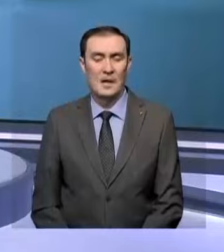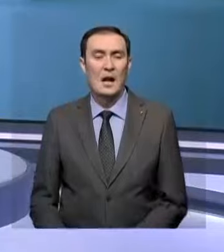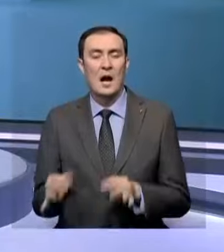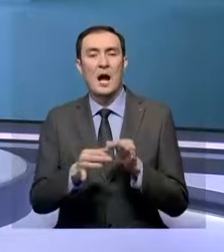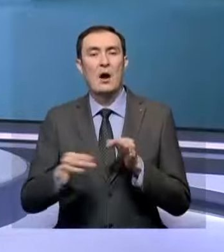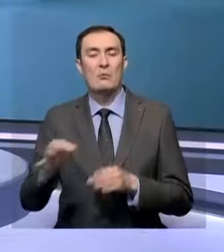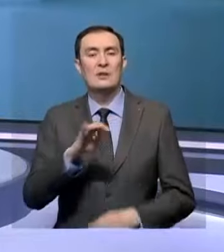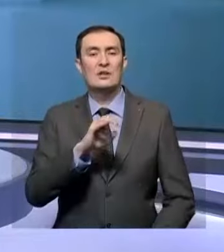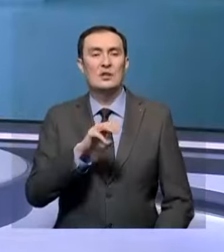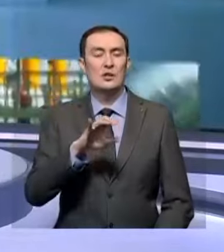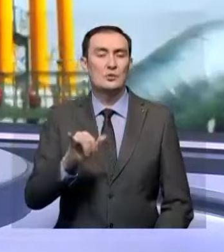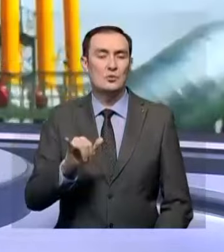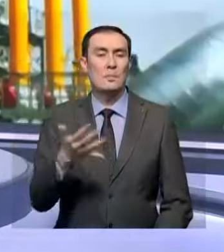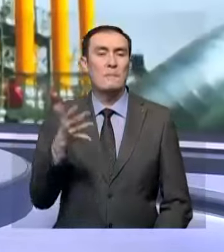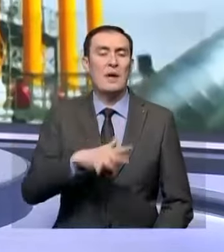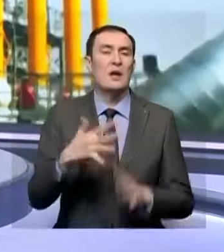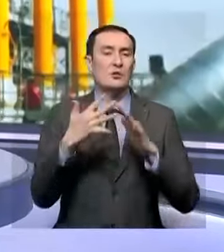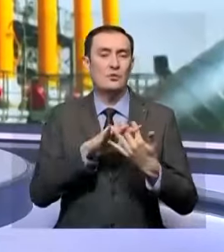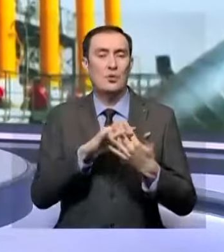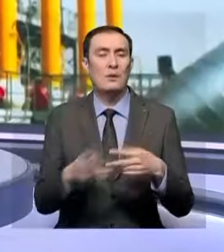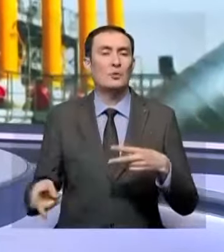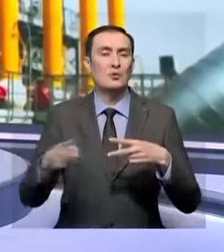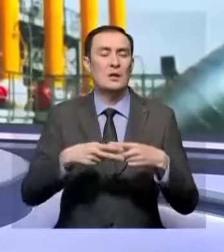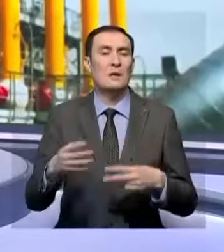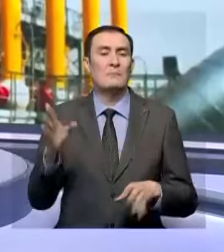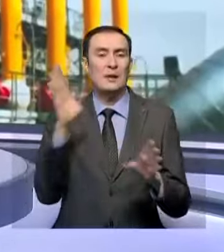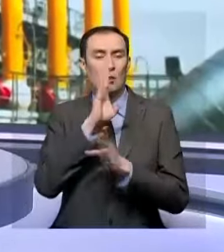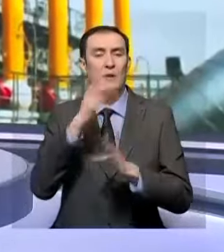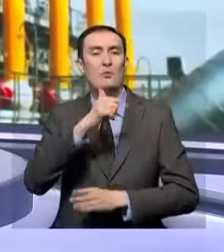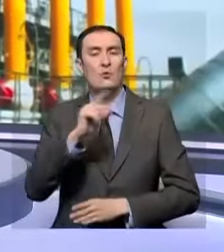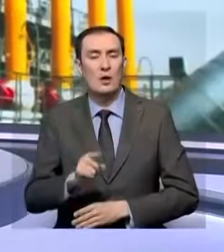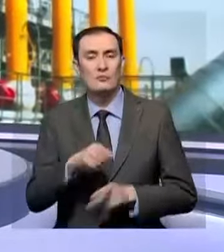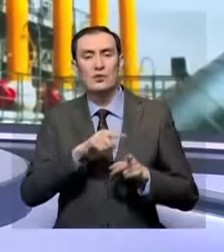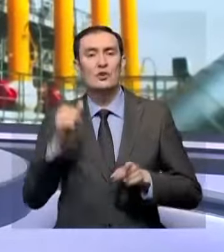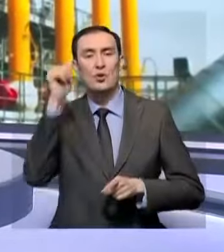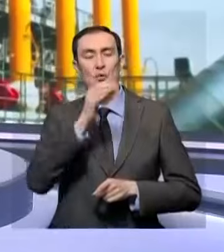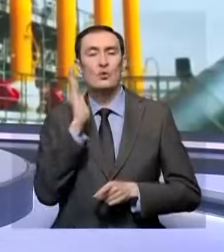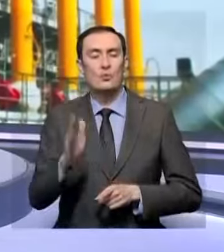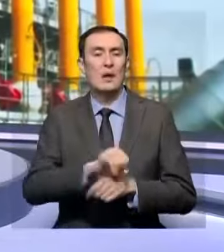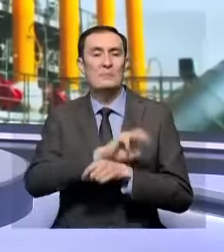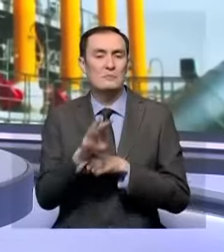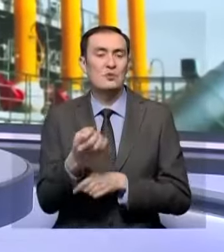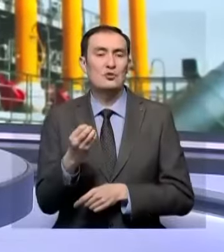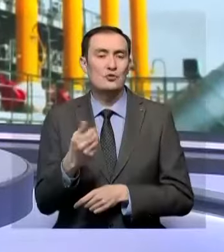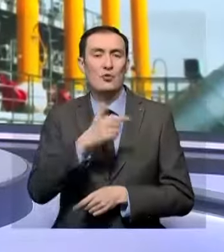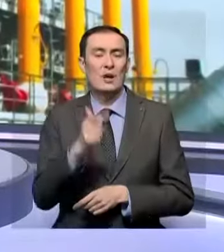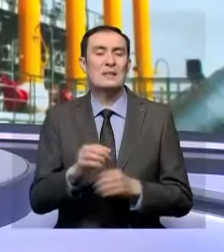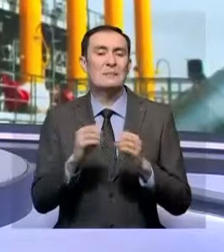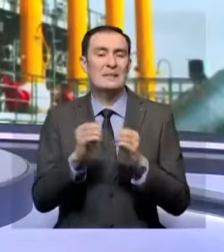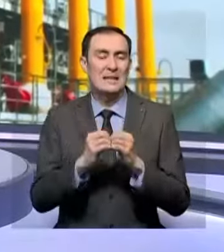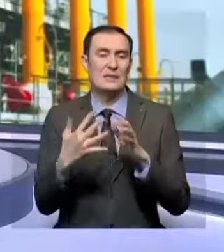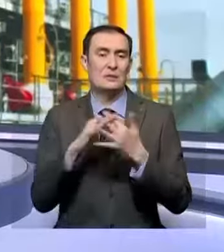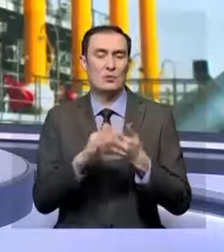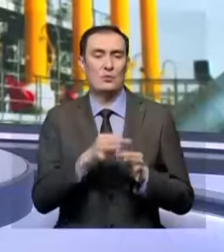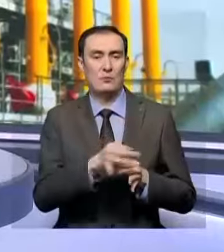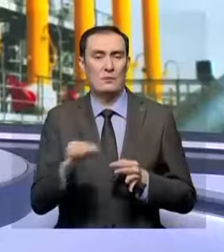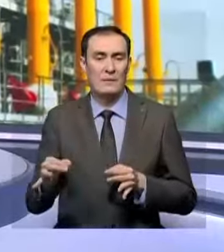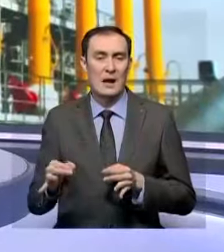А в области Жетысу еще 5 сел подключили к природному газу. До конца года планируют обеспечить голубым топливом 10 населенных